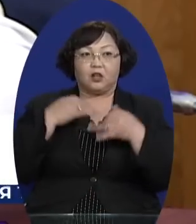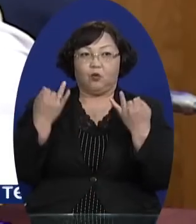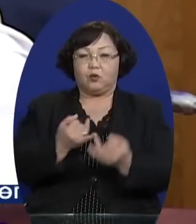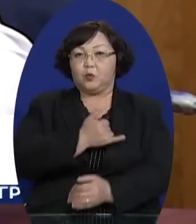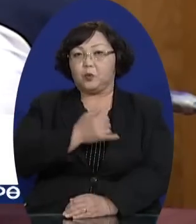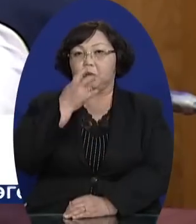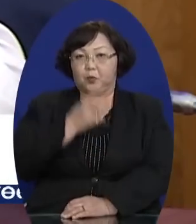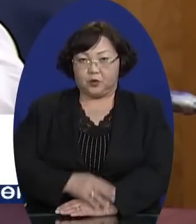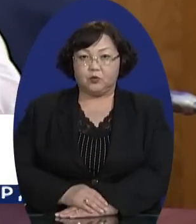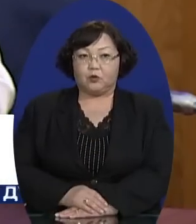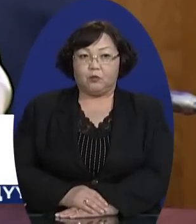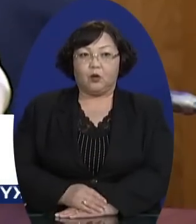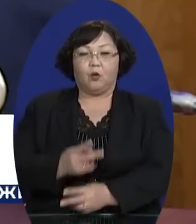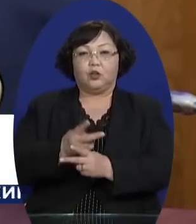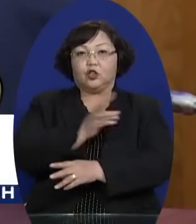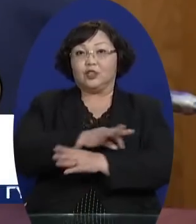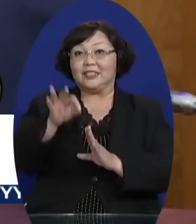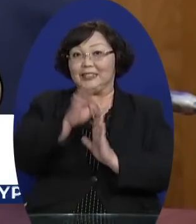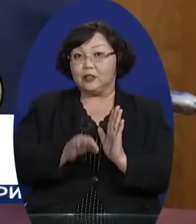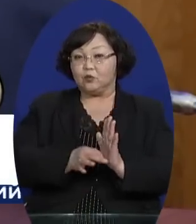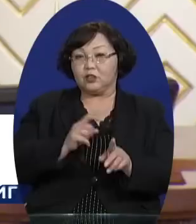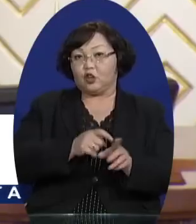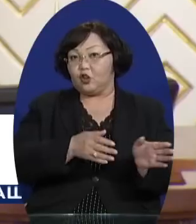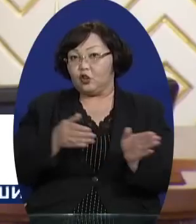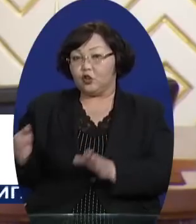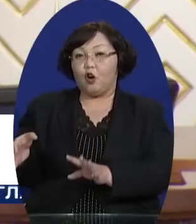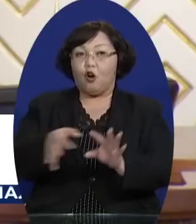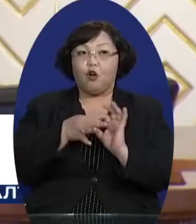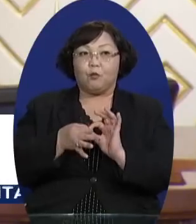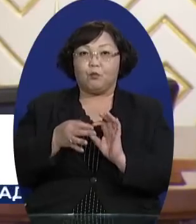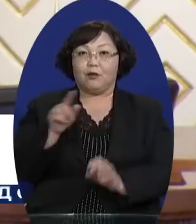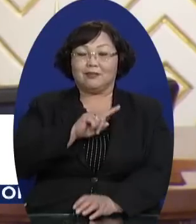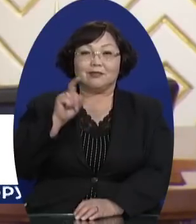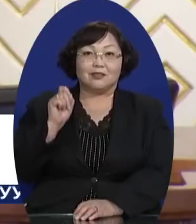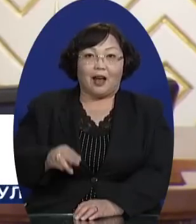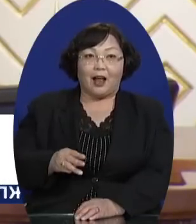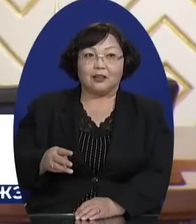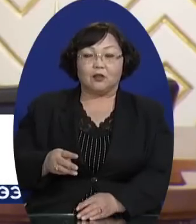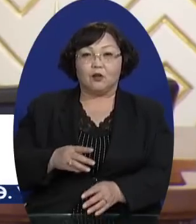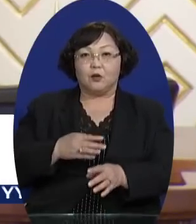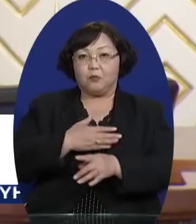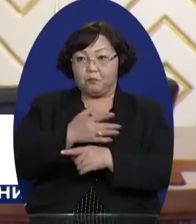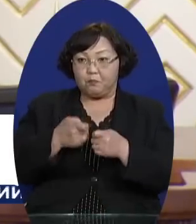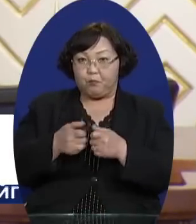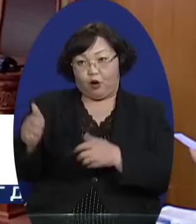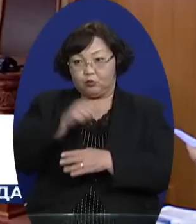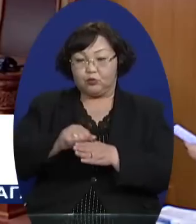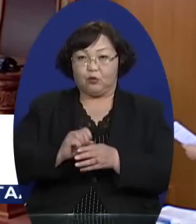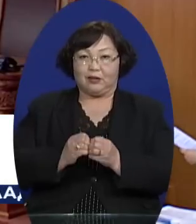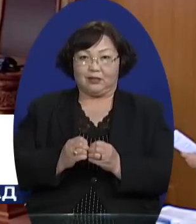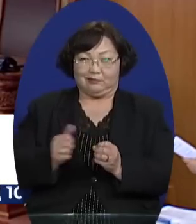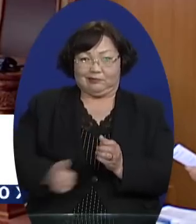үзэж байна. За тиймээс хуулийн төслийн хилцүүлгийг хойшлуулж холбогдох заалтуудыг гүйцээн боловсруулах чиглэлийг өгөөд байна. Өгөх юм алга